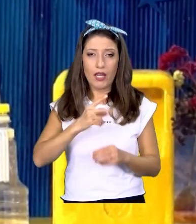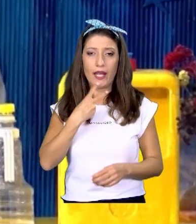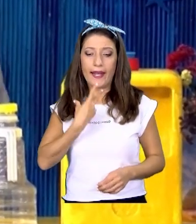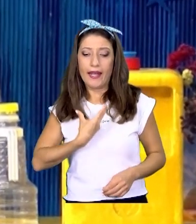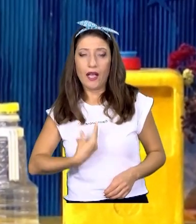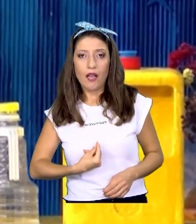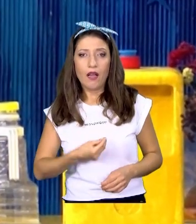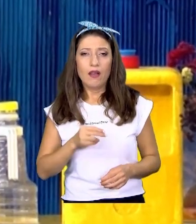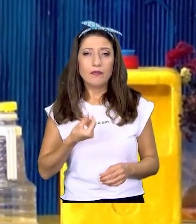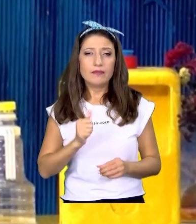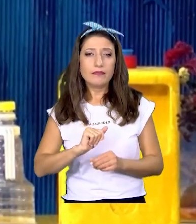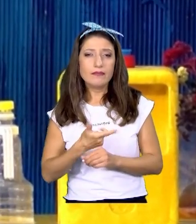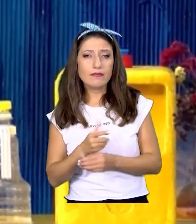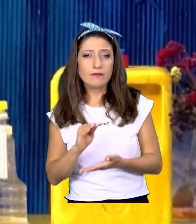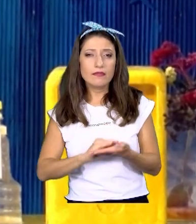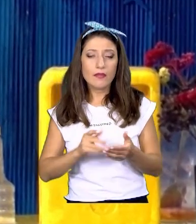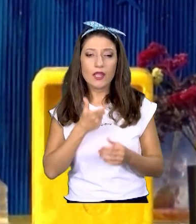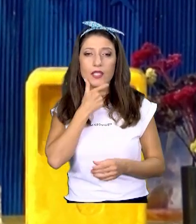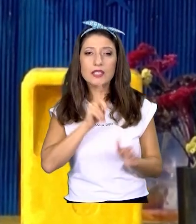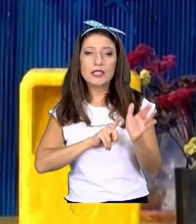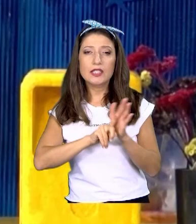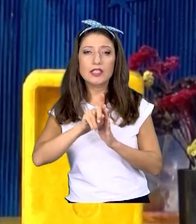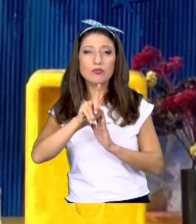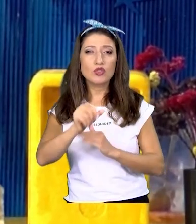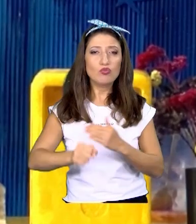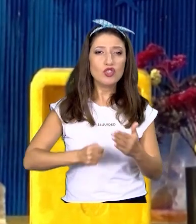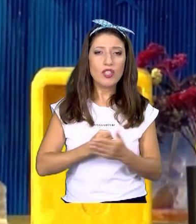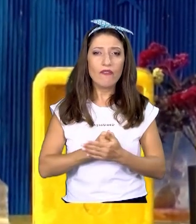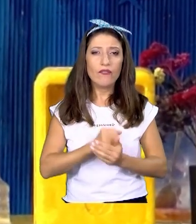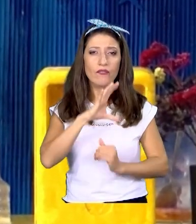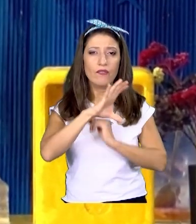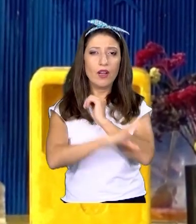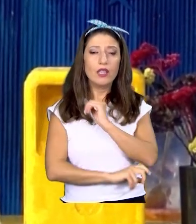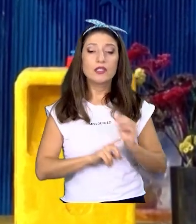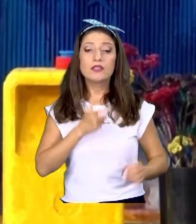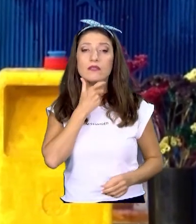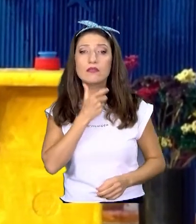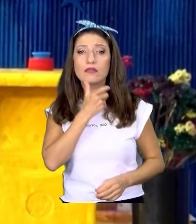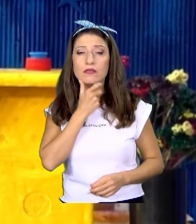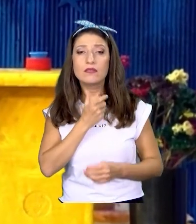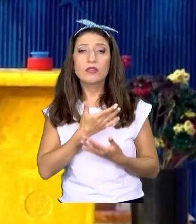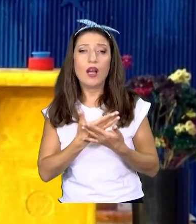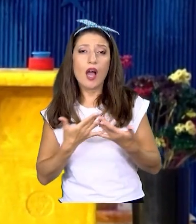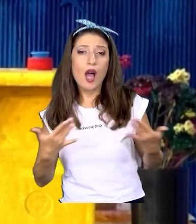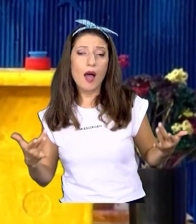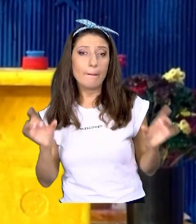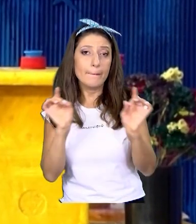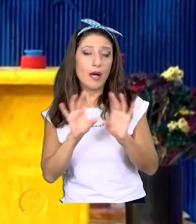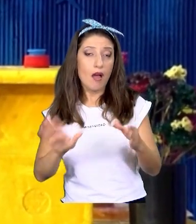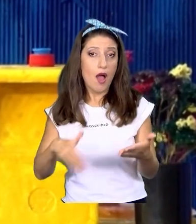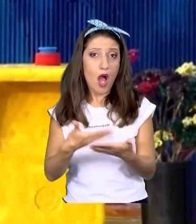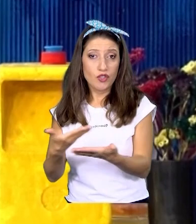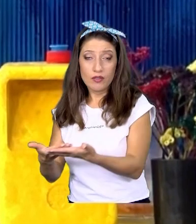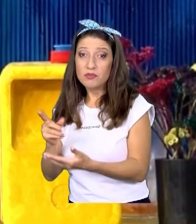Նրանք մի քանի անգամ դիտեցին մեր հաղորդումը ծայրի ծայր սկզբից մինչև վերջ, վերջից մինչև սկիզբ, բազմաթիվ թեզեր